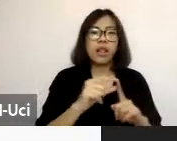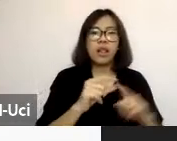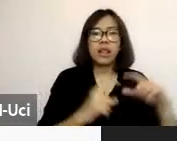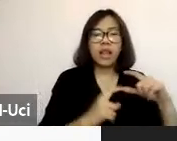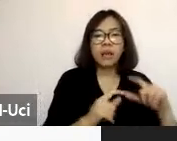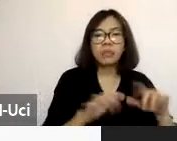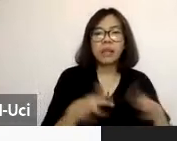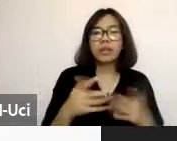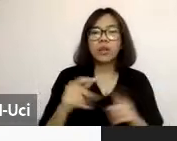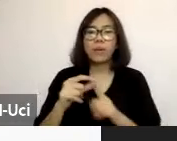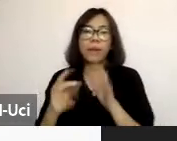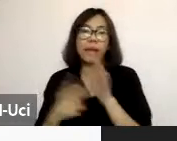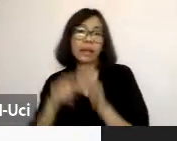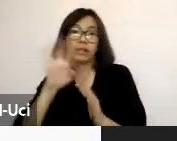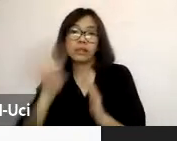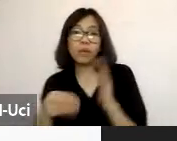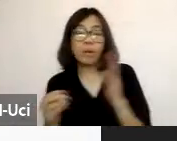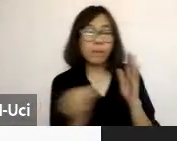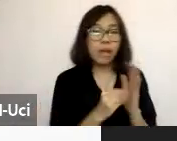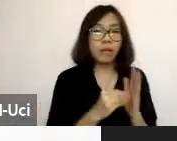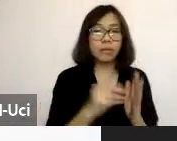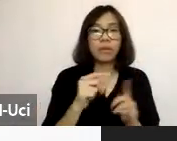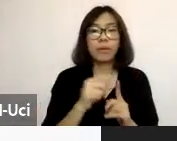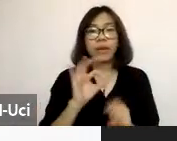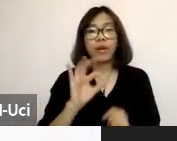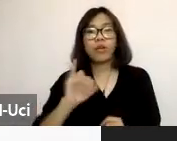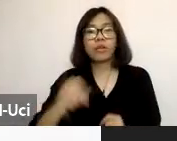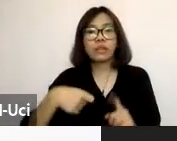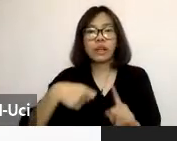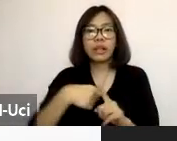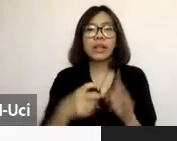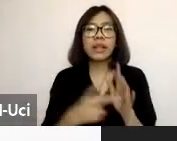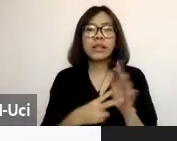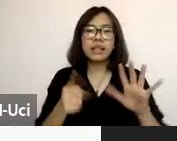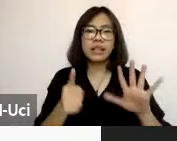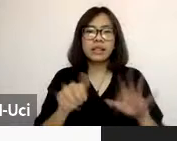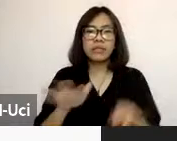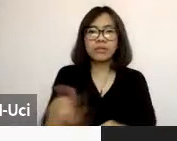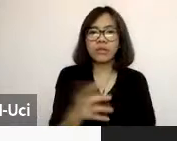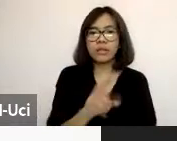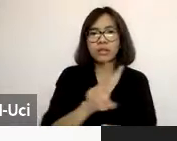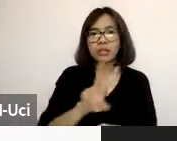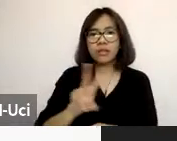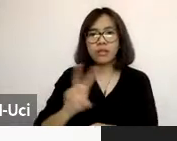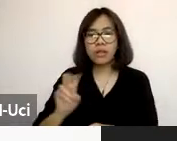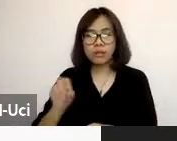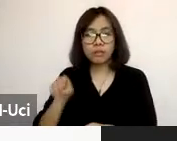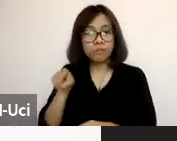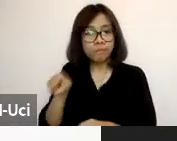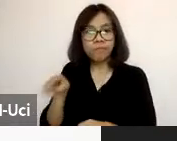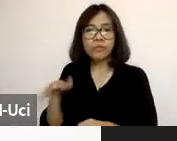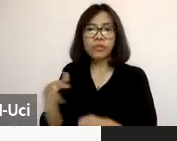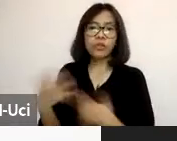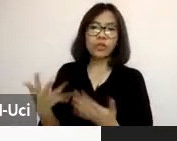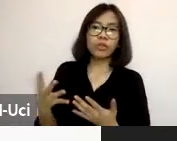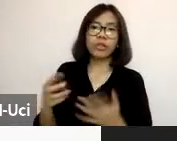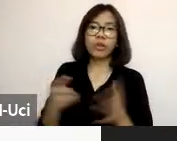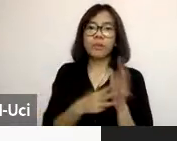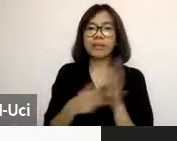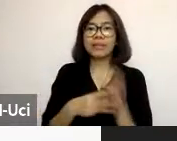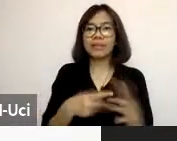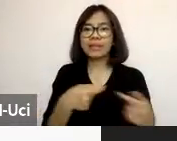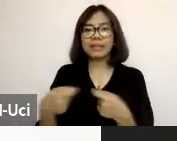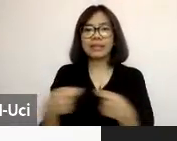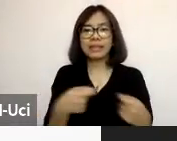diatur di poccc Nomor 61 tadi pengadilan atau mekanisme penyelesaian sengketa lainnya itu